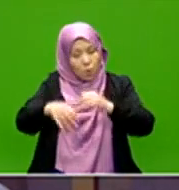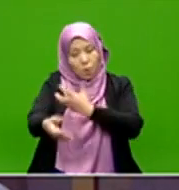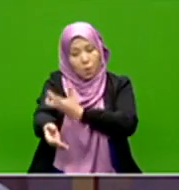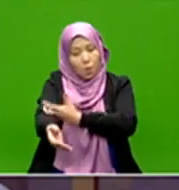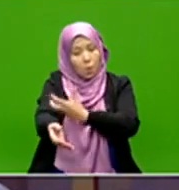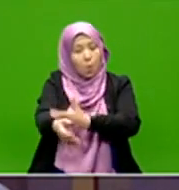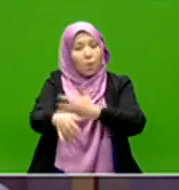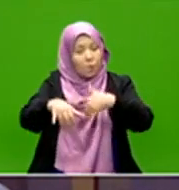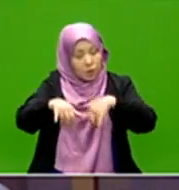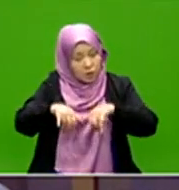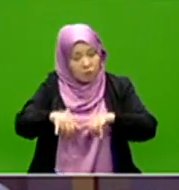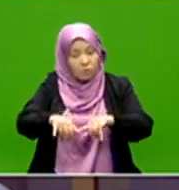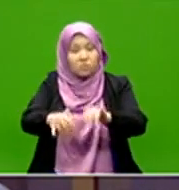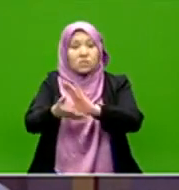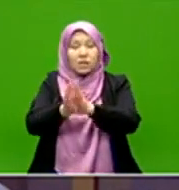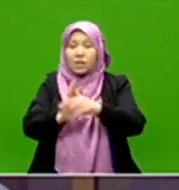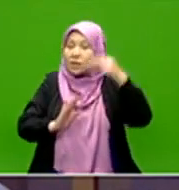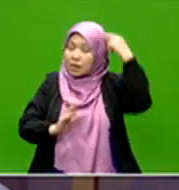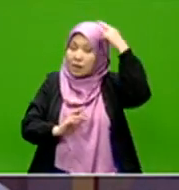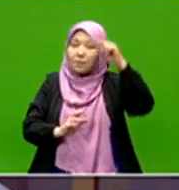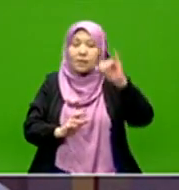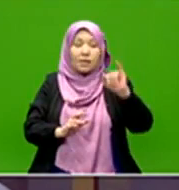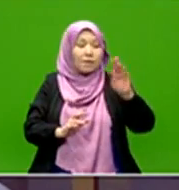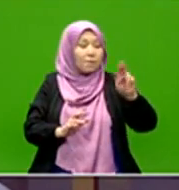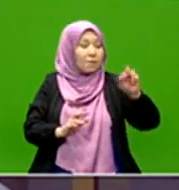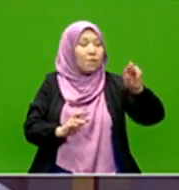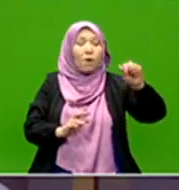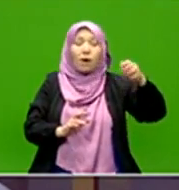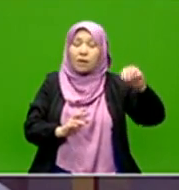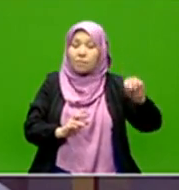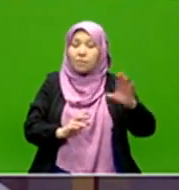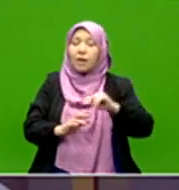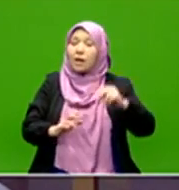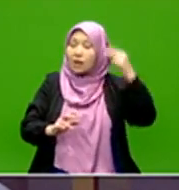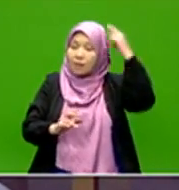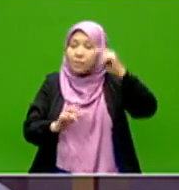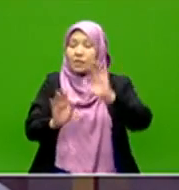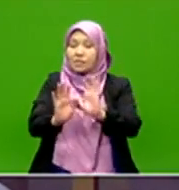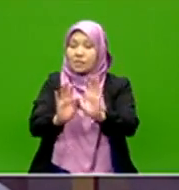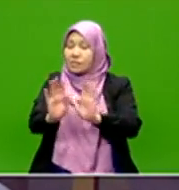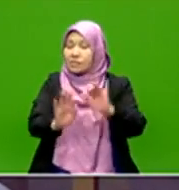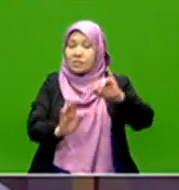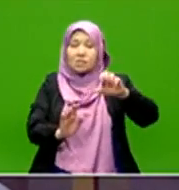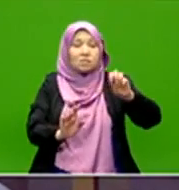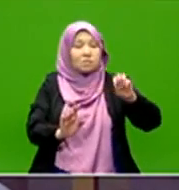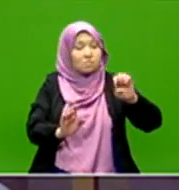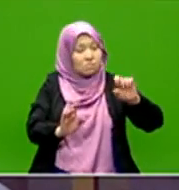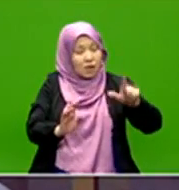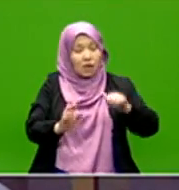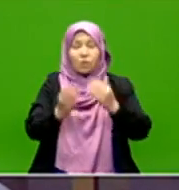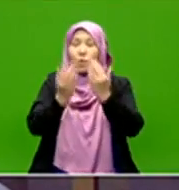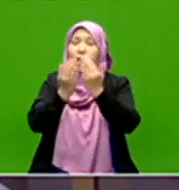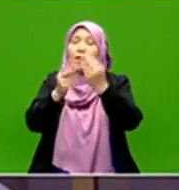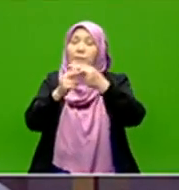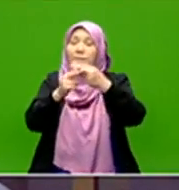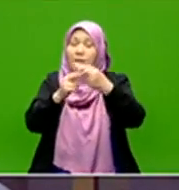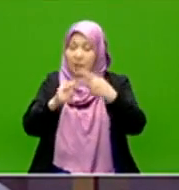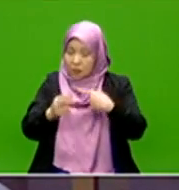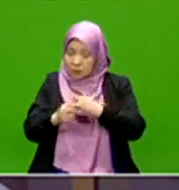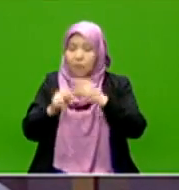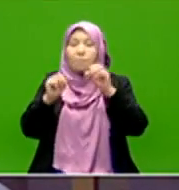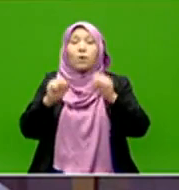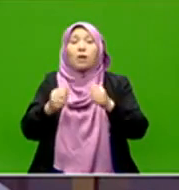agama. Maka Nabi Ibrahim, Nabi Ismail bila dah siap itu, mereka berdoa. Yeah. Satu doa yang pendek, dan juga kita betul boleh doa